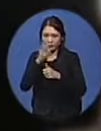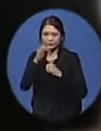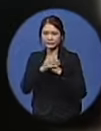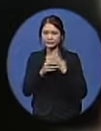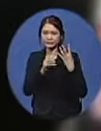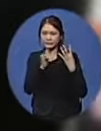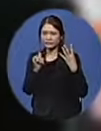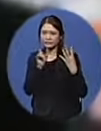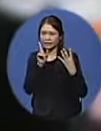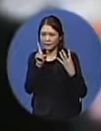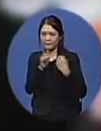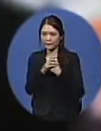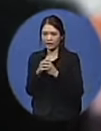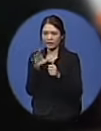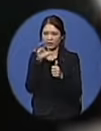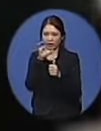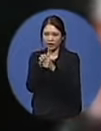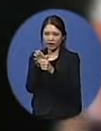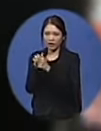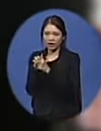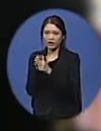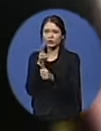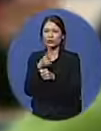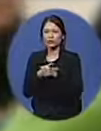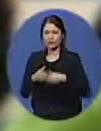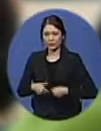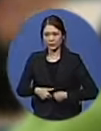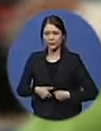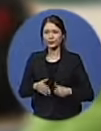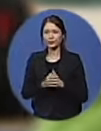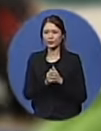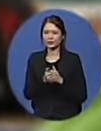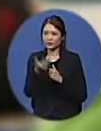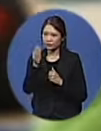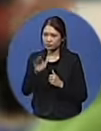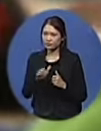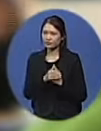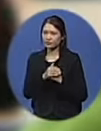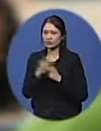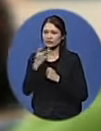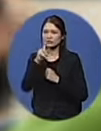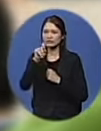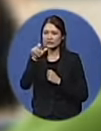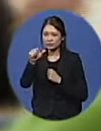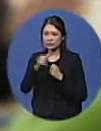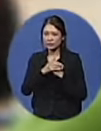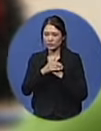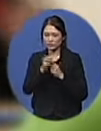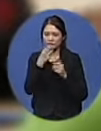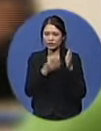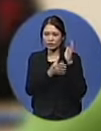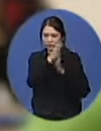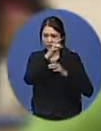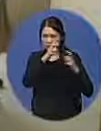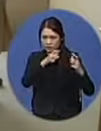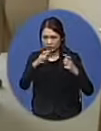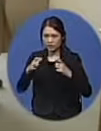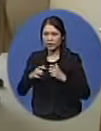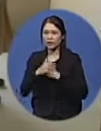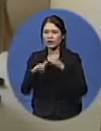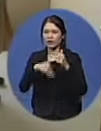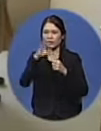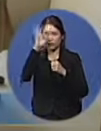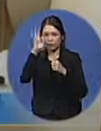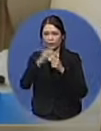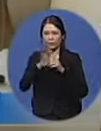4명마다 특수교육 담당교사 1명이 배치돼야 합니다. 그러나 2015년 시도별 특수교사 현황에 따르면